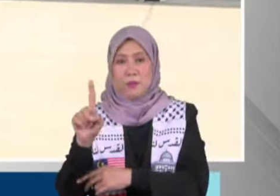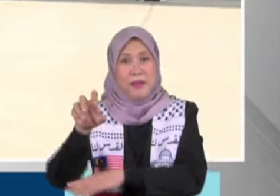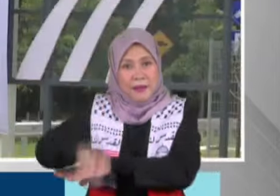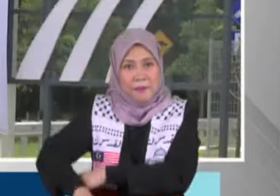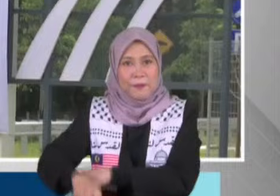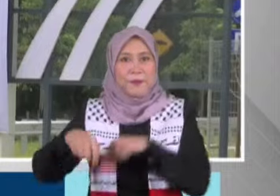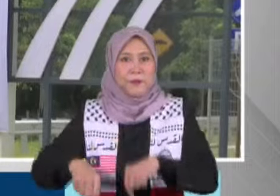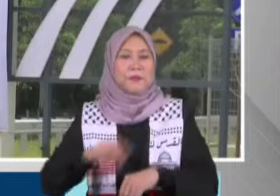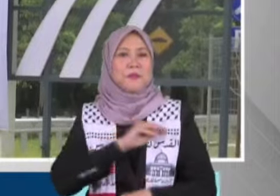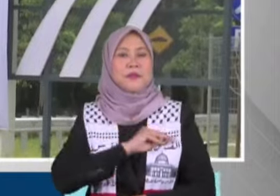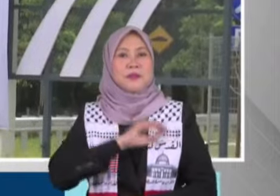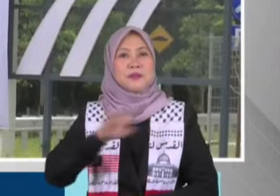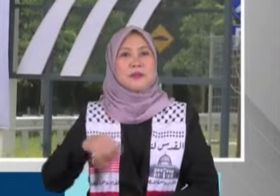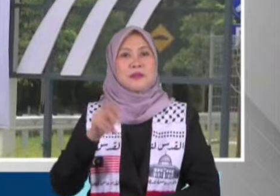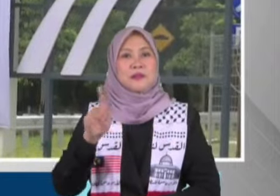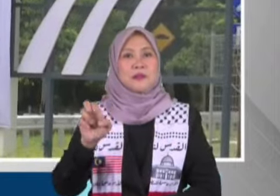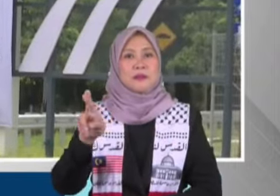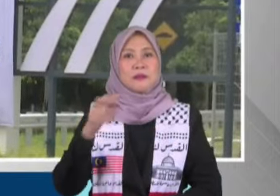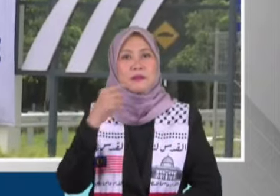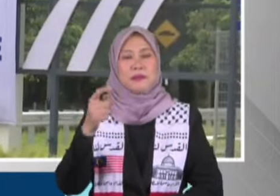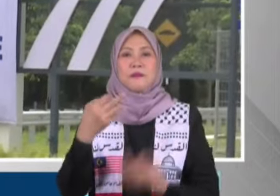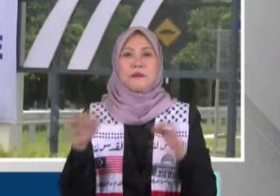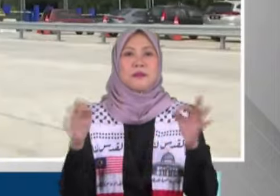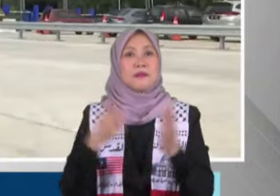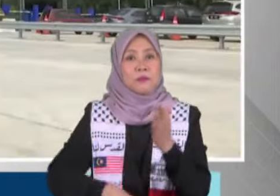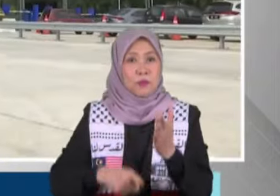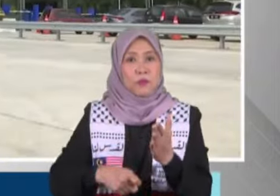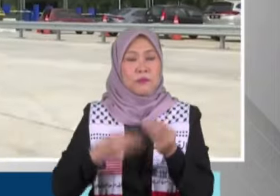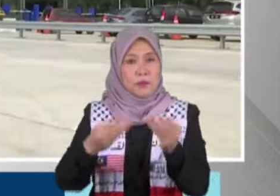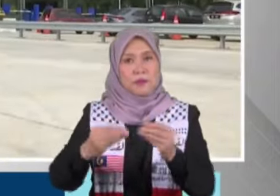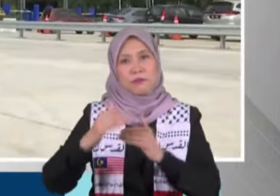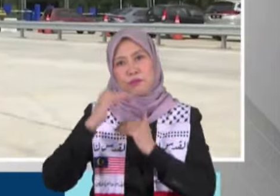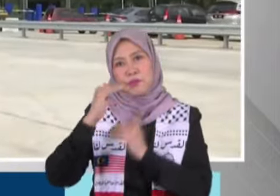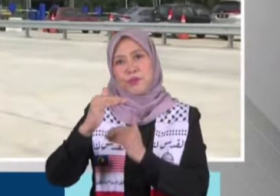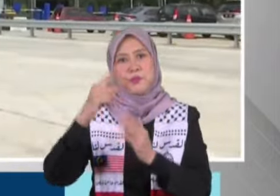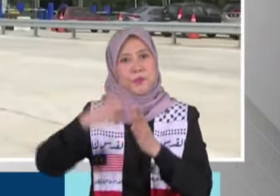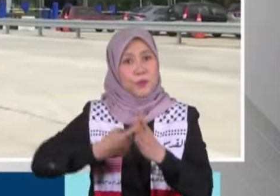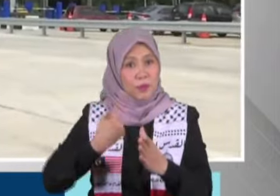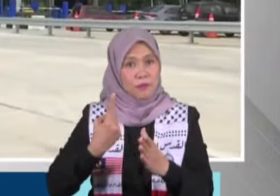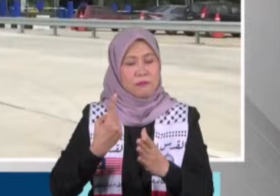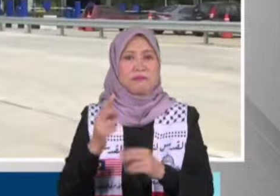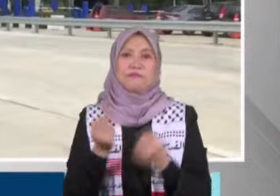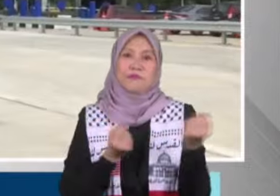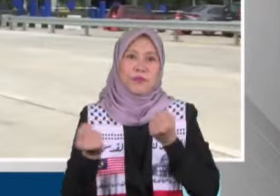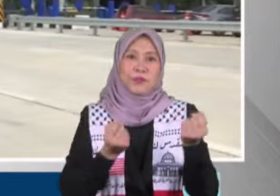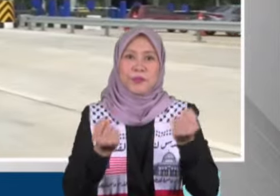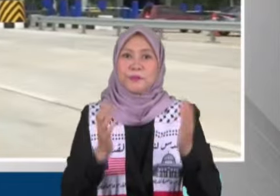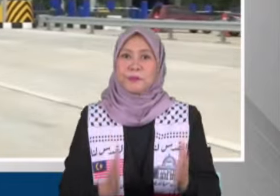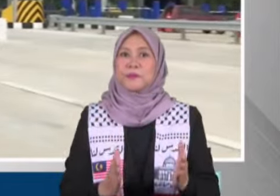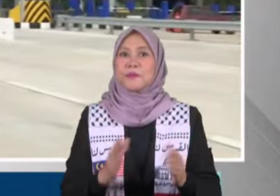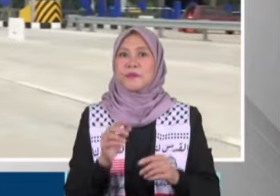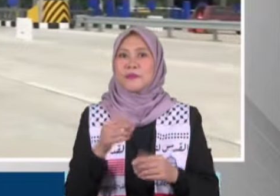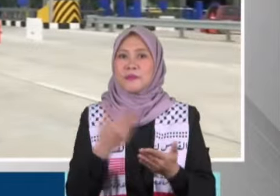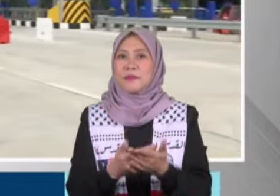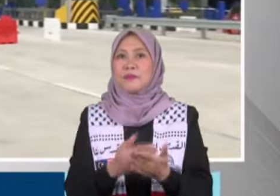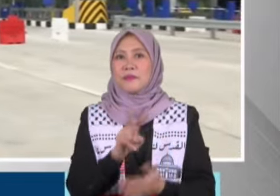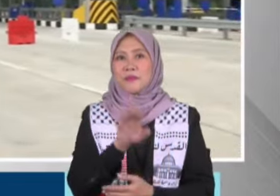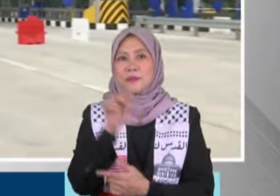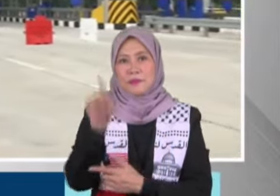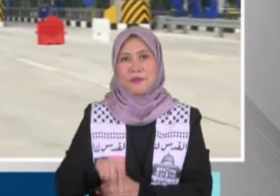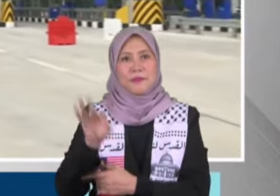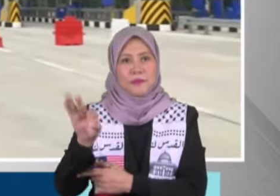ini. Menteri Kerja Raya berkata pengecualian tol diberi selama sebulan kepada pengguna sehingga 29